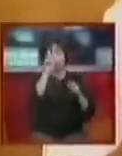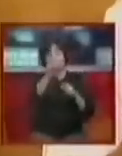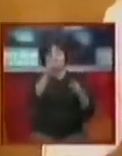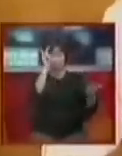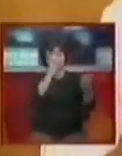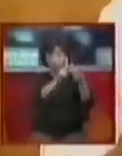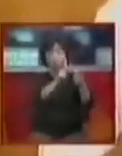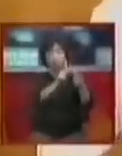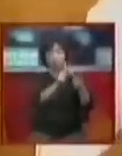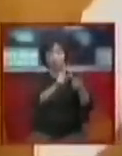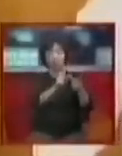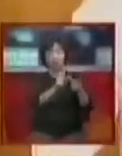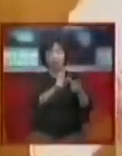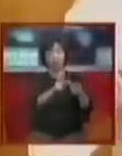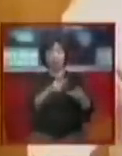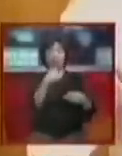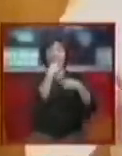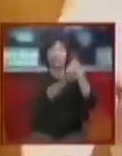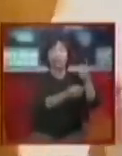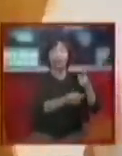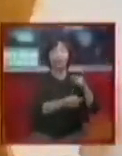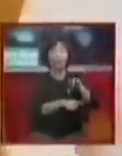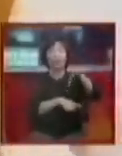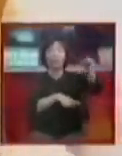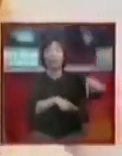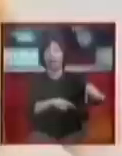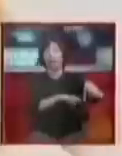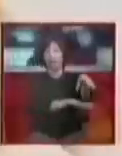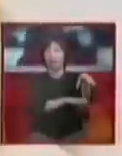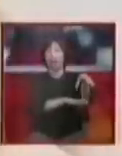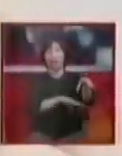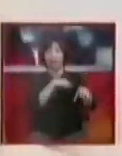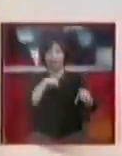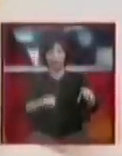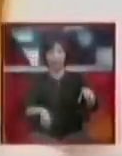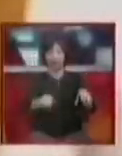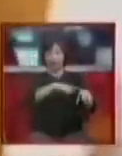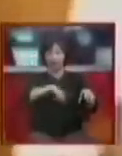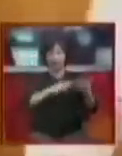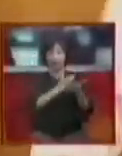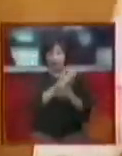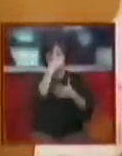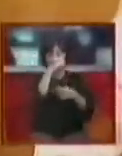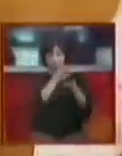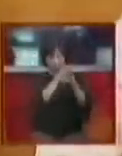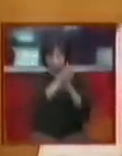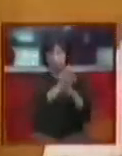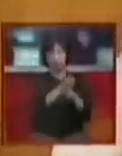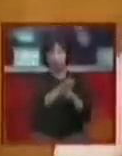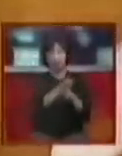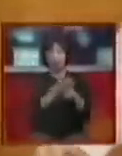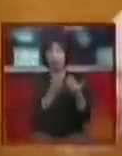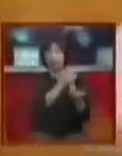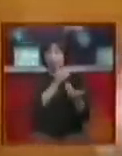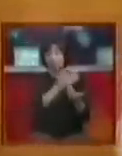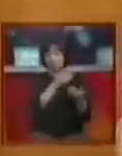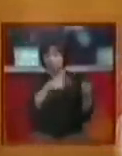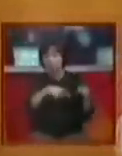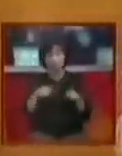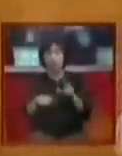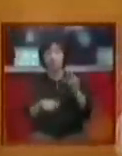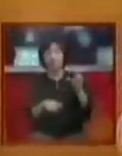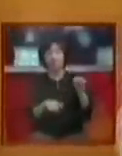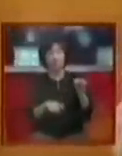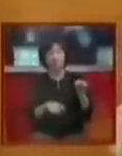akong iparinig sa kabilang panig ang katwiran ng ating mga paninindigan. Hindi po simple ang sitwasyon at hindi magiging simple ang